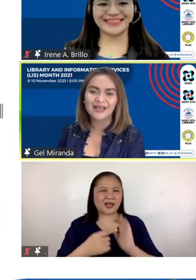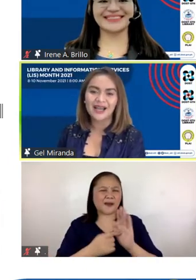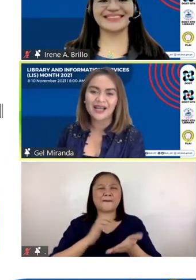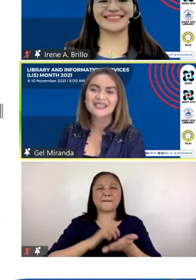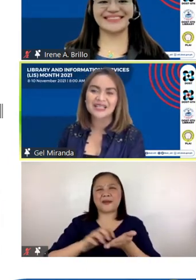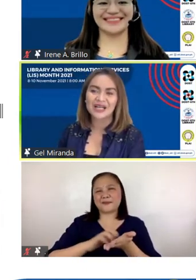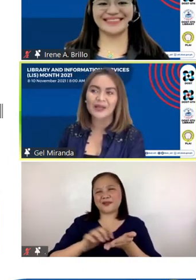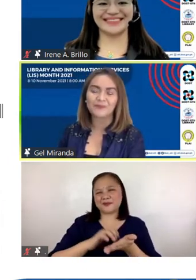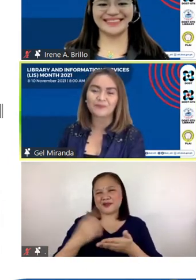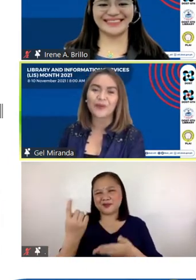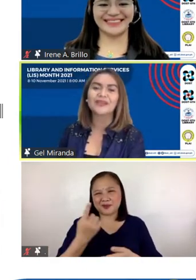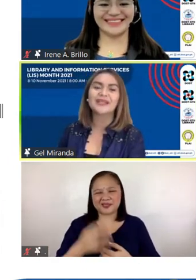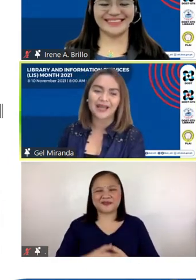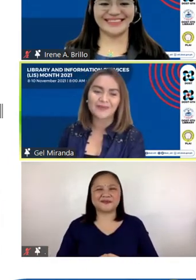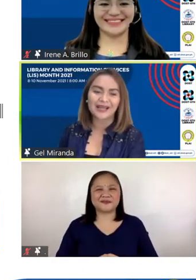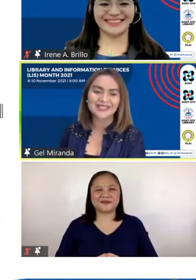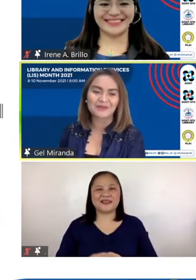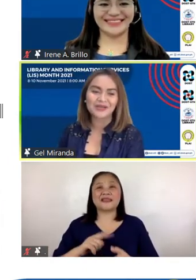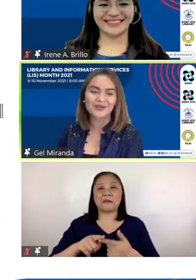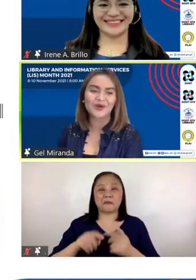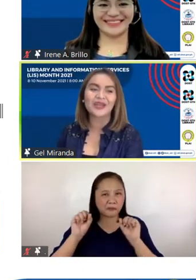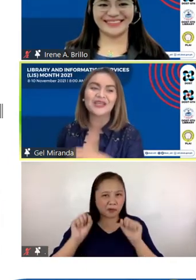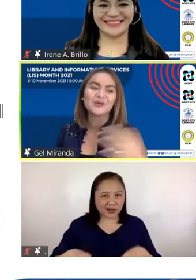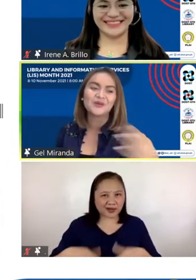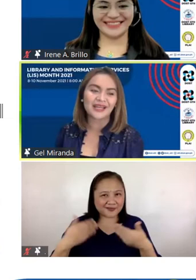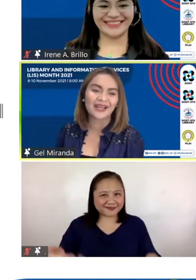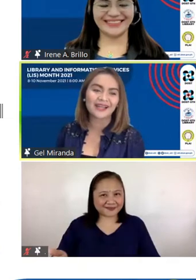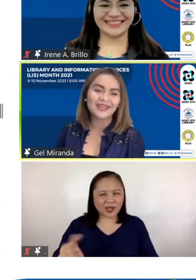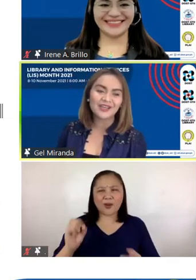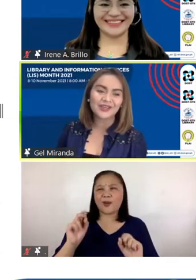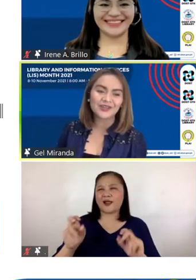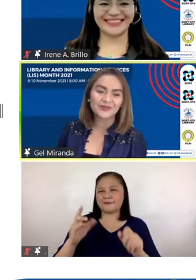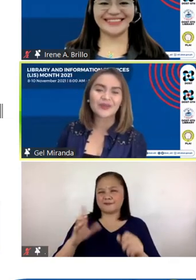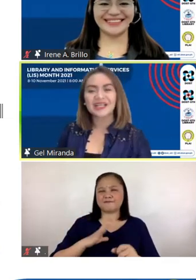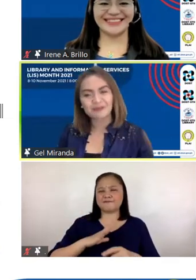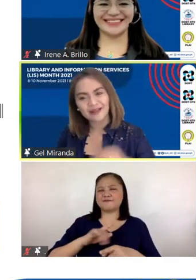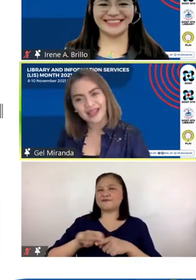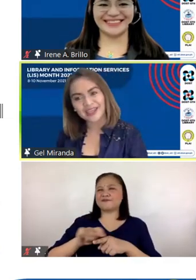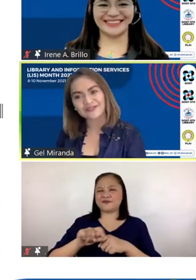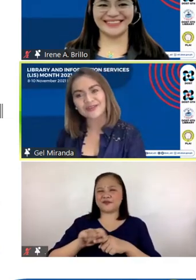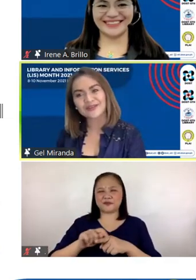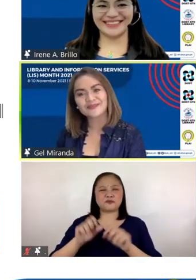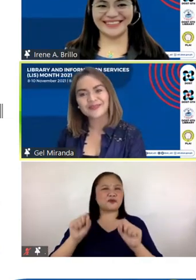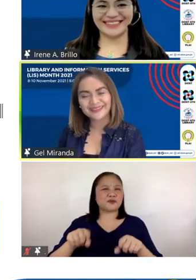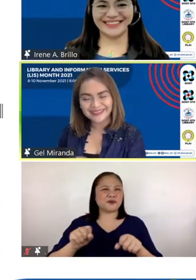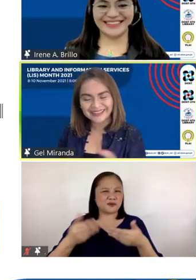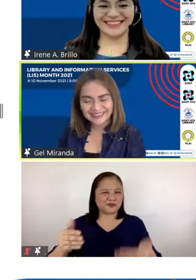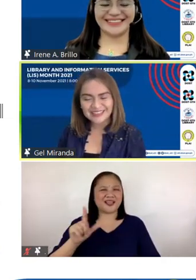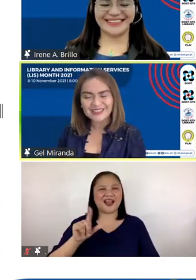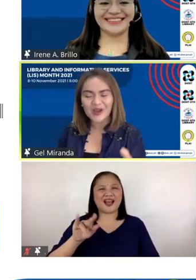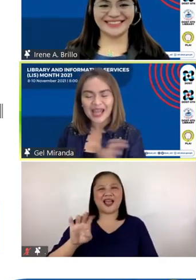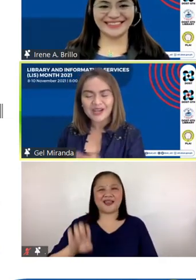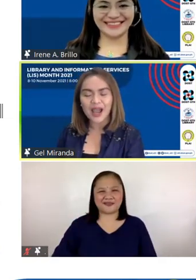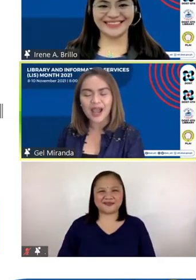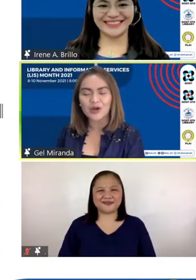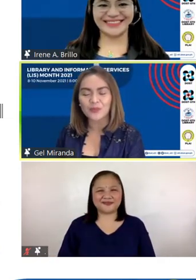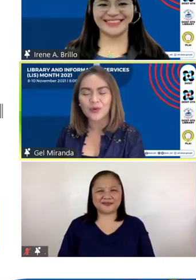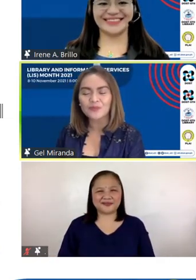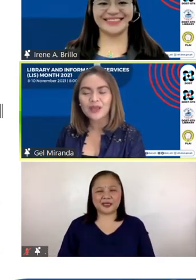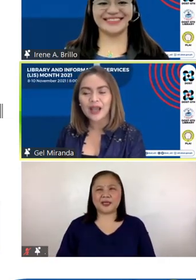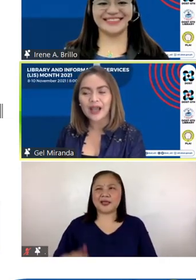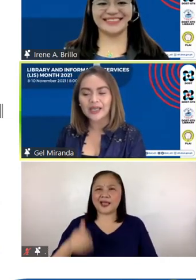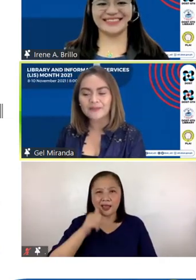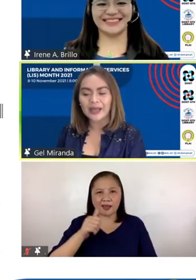lang. Hanggang sa, pwede na. Parang sabi ganun, okay, hinog ka na. Pwede ka na mag-live. And siguro araw-araw